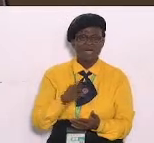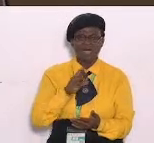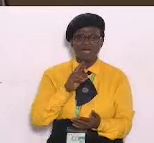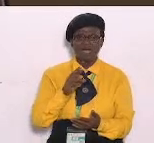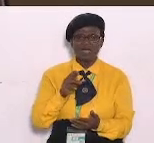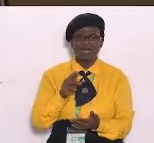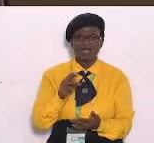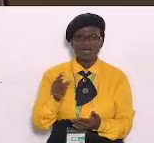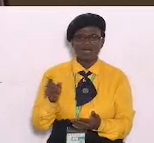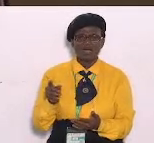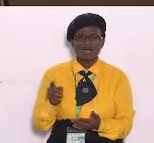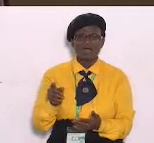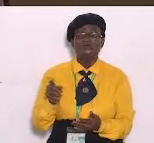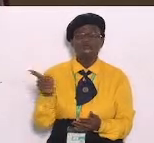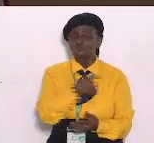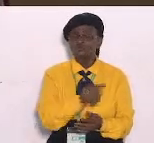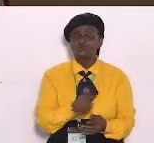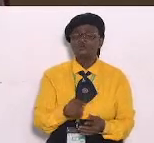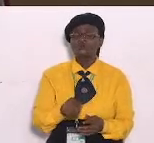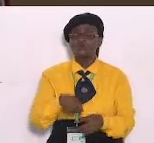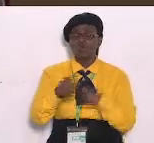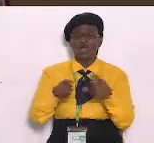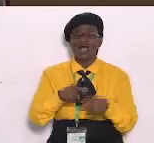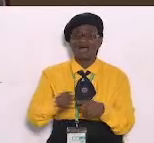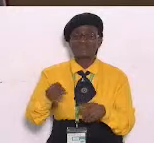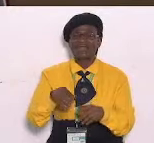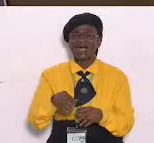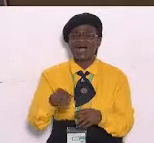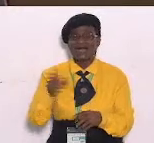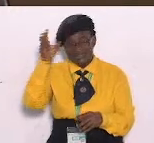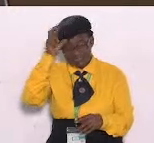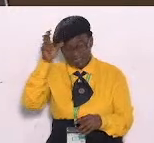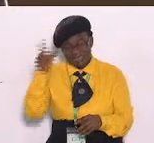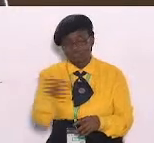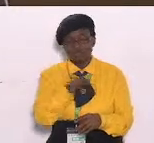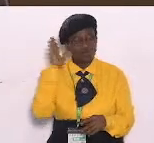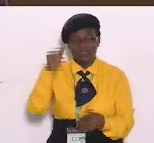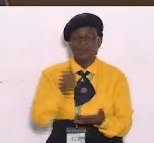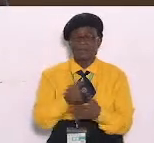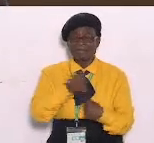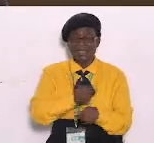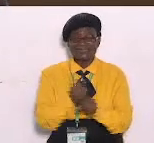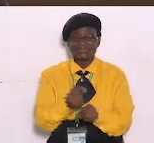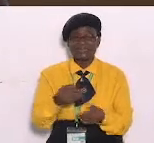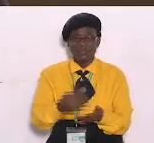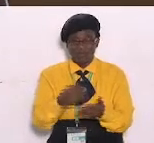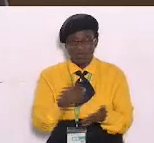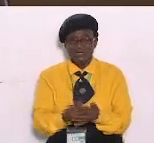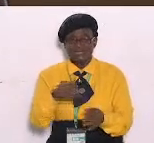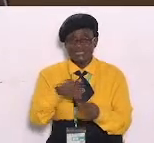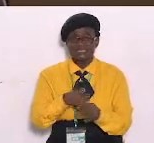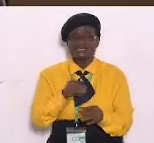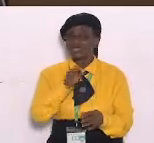lui-même tu es enfant de Dieu comment vous arrivez à trouver de